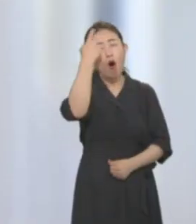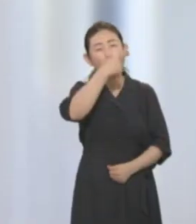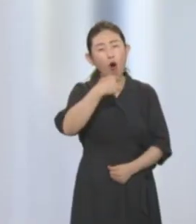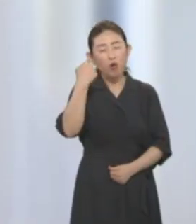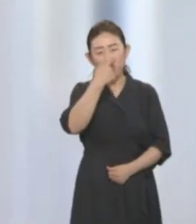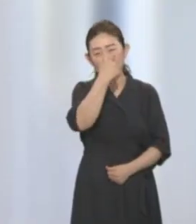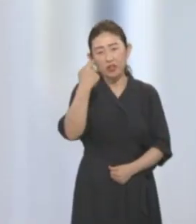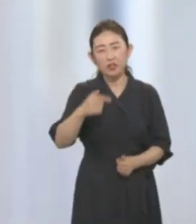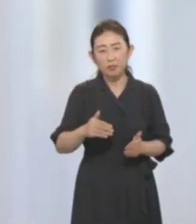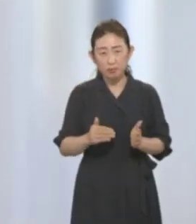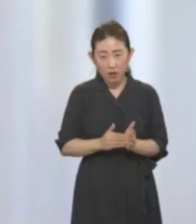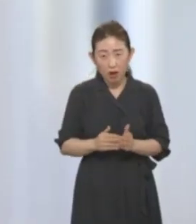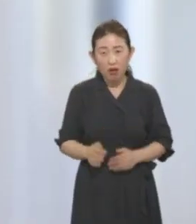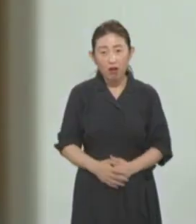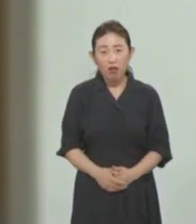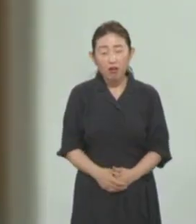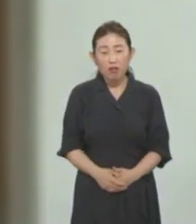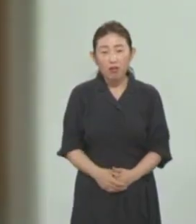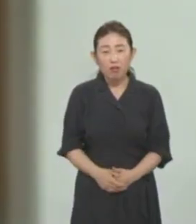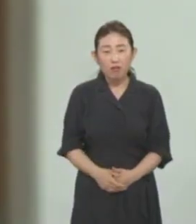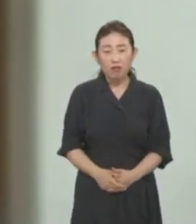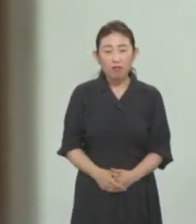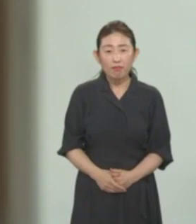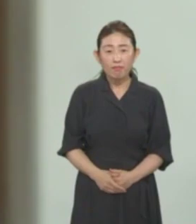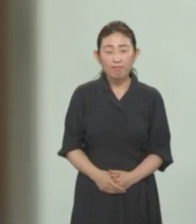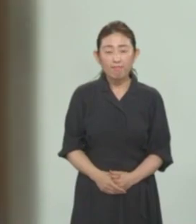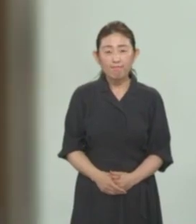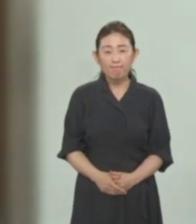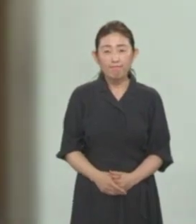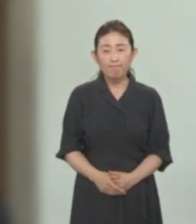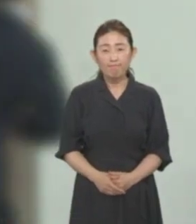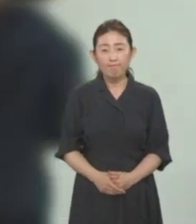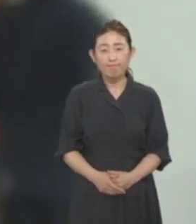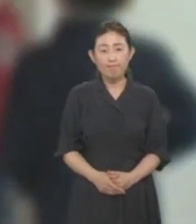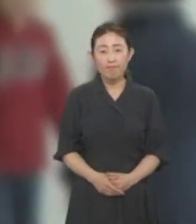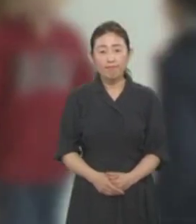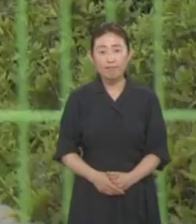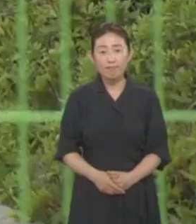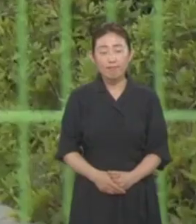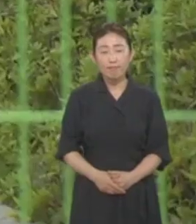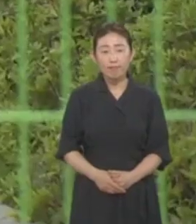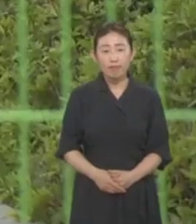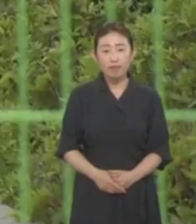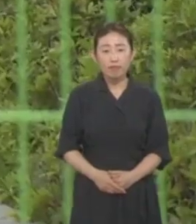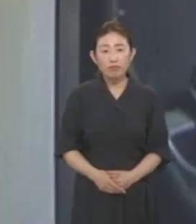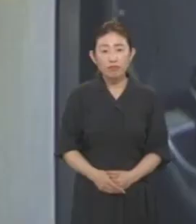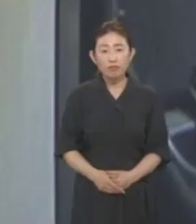장면을 확인하고 가해 학생이 누구인지 특정하고 있습니다.